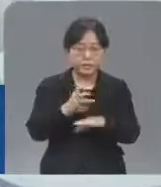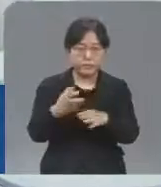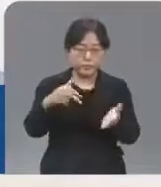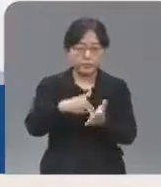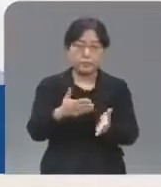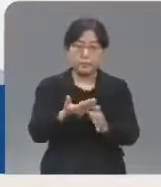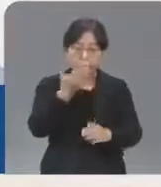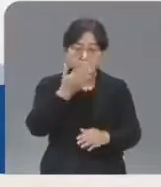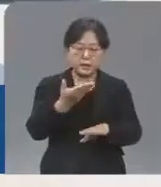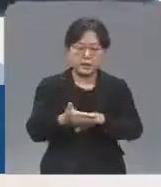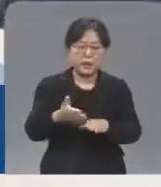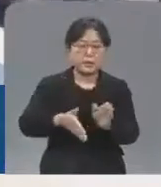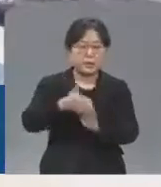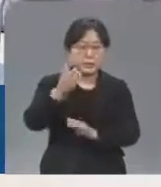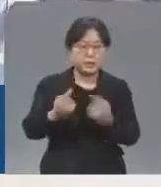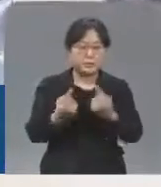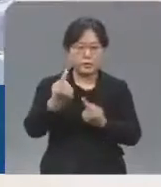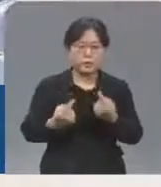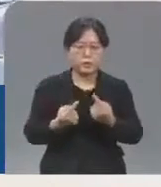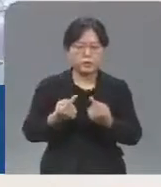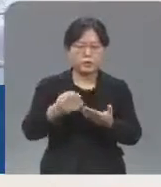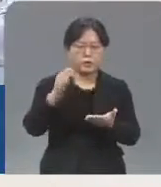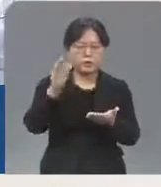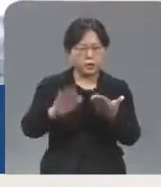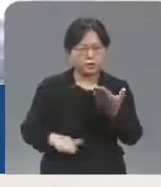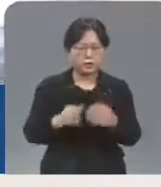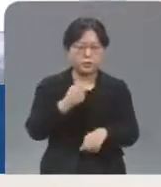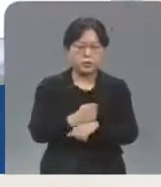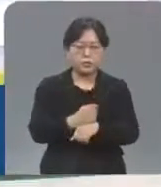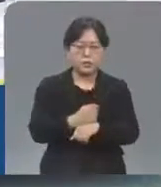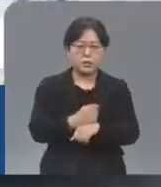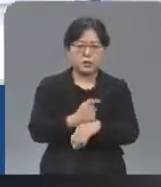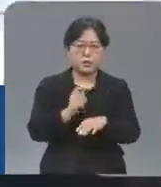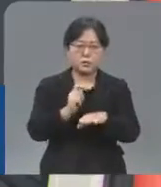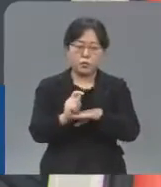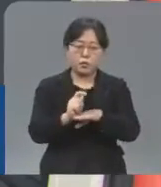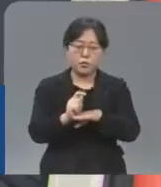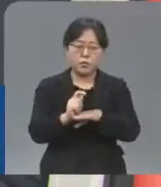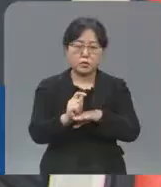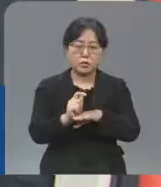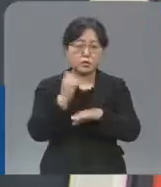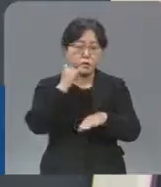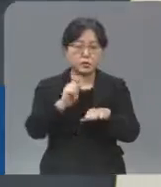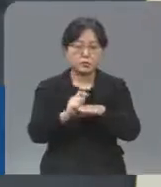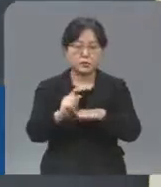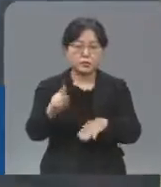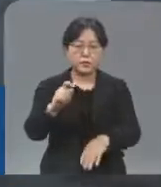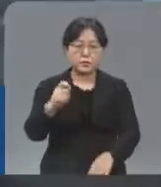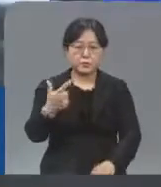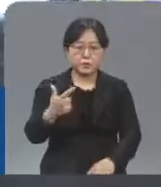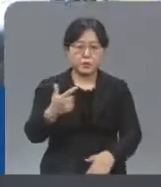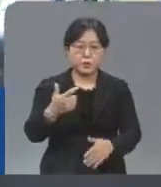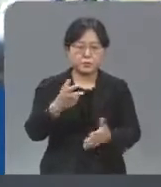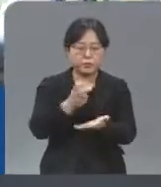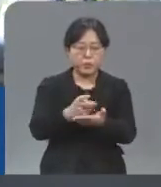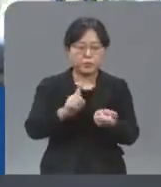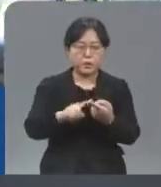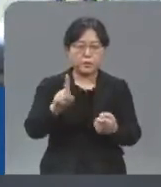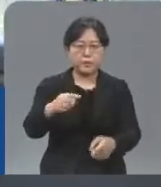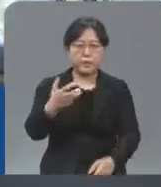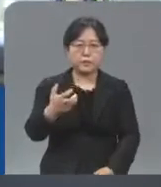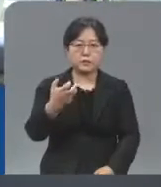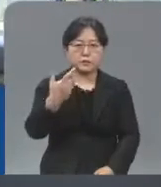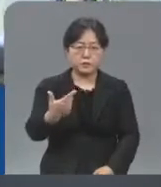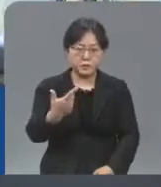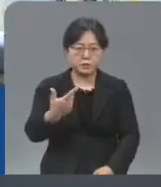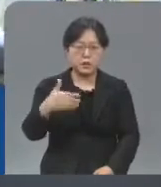다른 특광역시에 비해서 보급률이 낮고 장애인 콜택시 역시 116대로 법정 대수